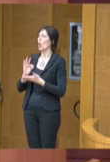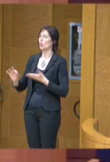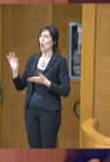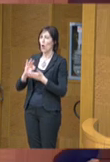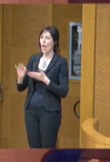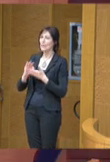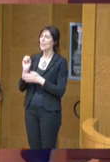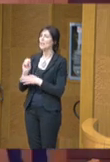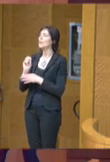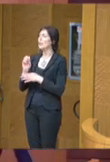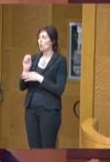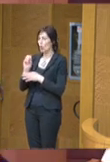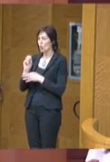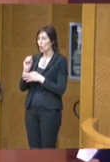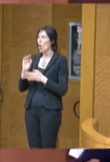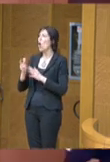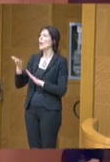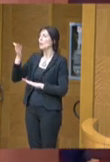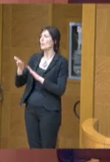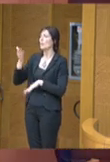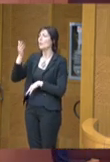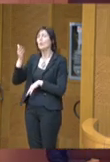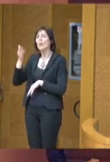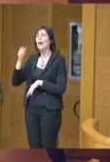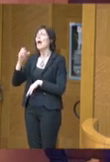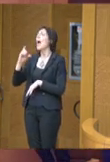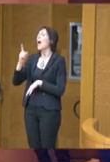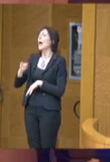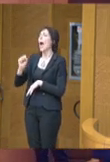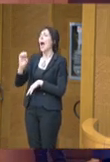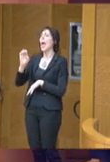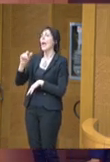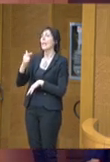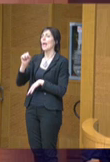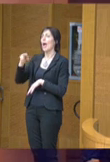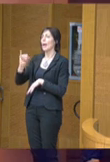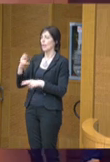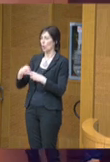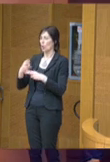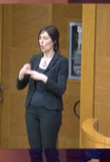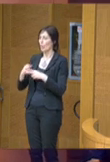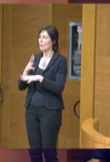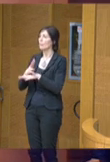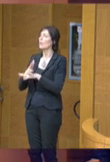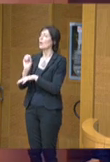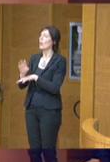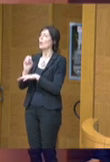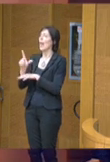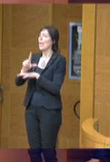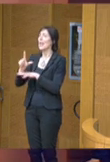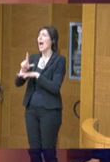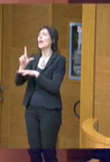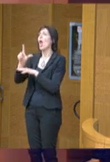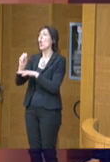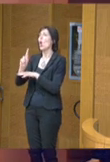Istruzione Secondaria Superiore Gelasio Caetani di Roma e interverranno la professoressa Liliana Lorusso e